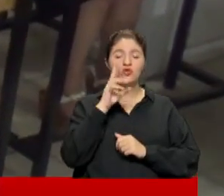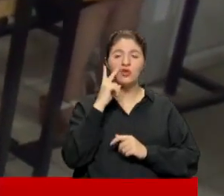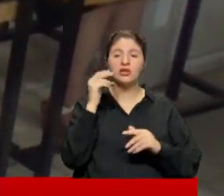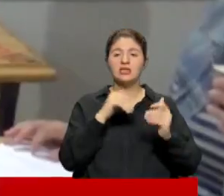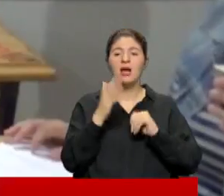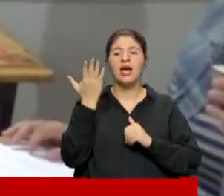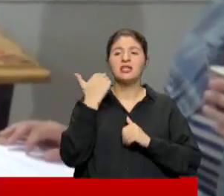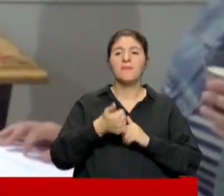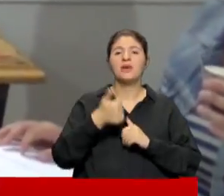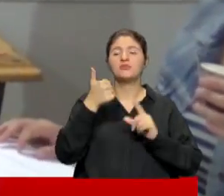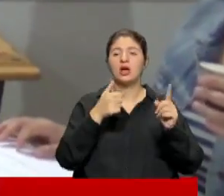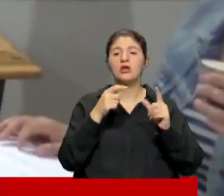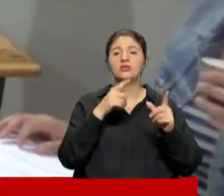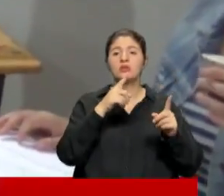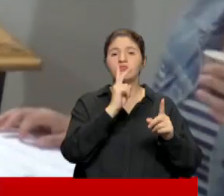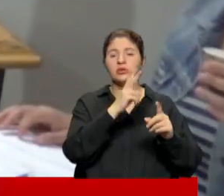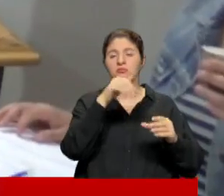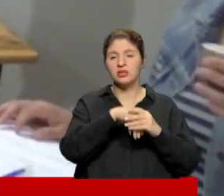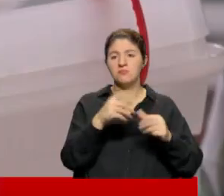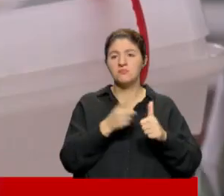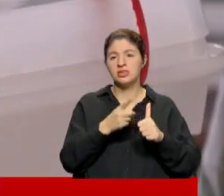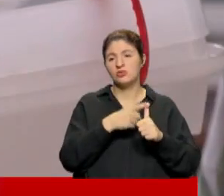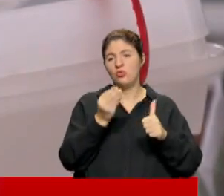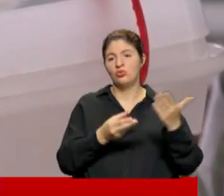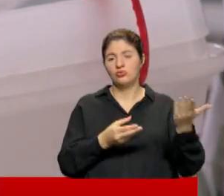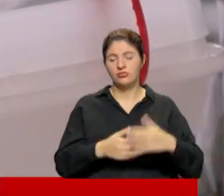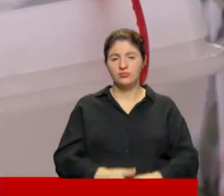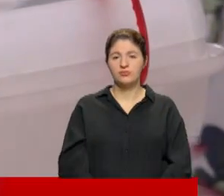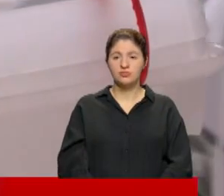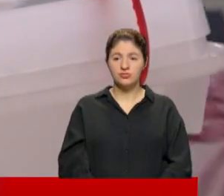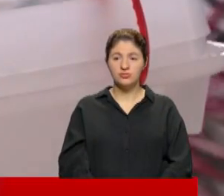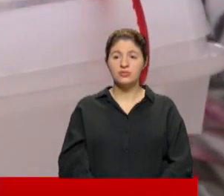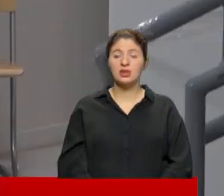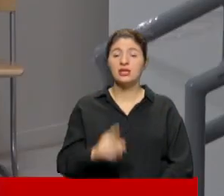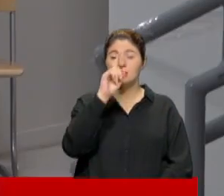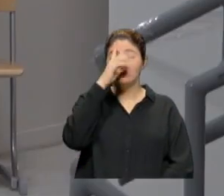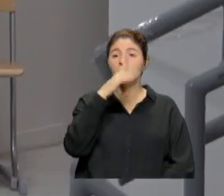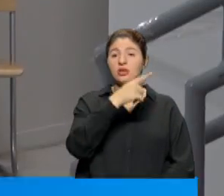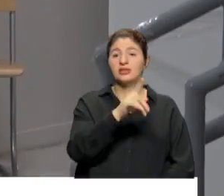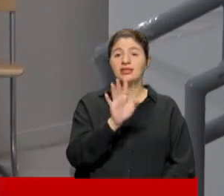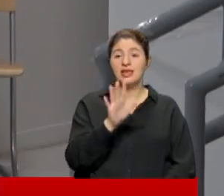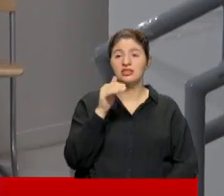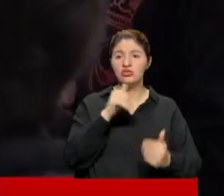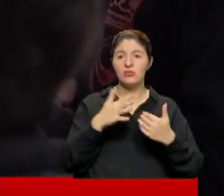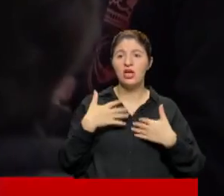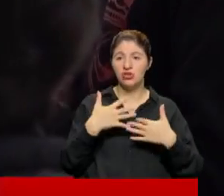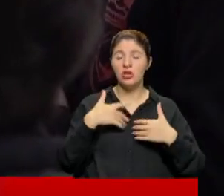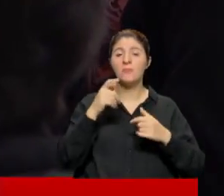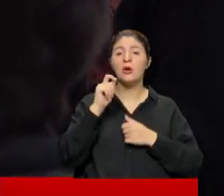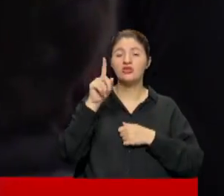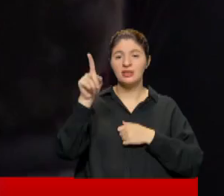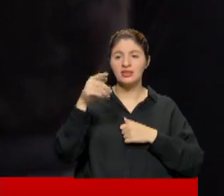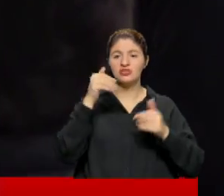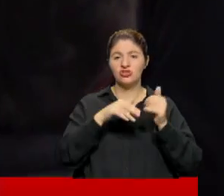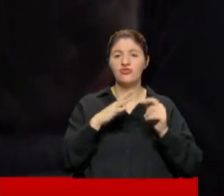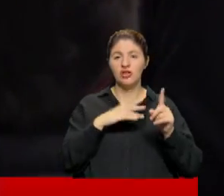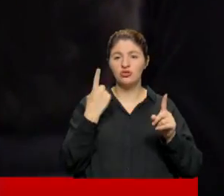seçimleri eski Başbakan Borisov Partisi ilk sırada bitirdi sadece Bulgaristan'da da değildi seçim heyecanı Bosna Hersek